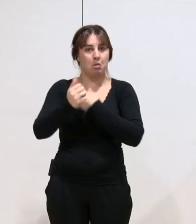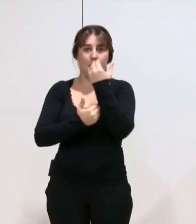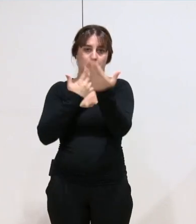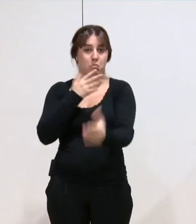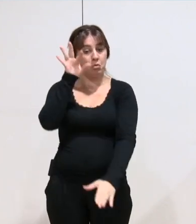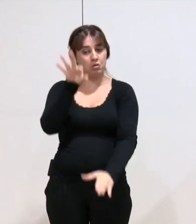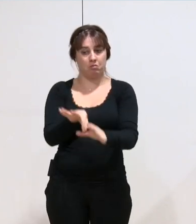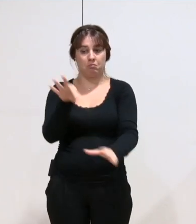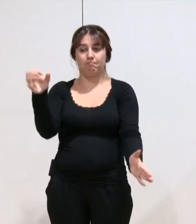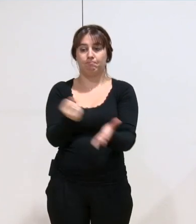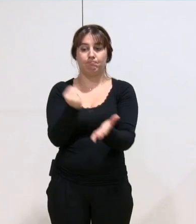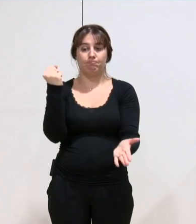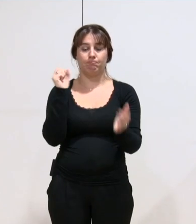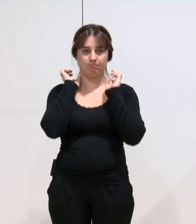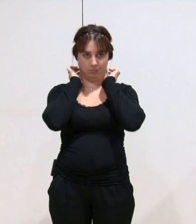délibération.